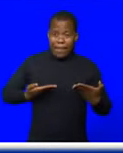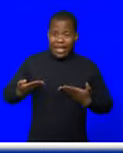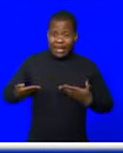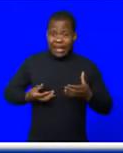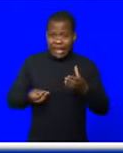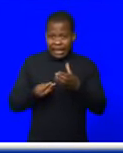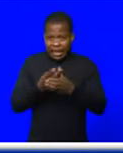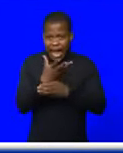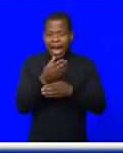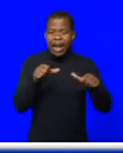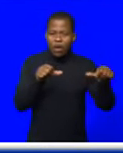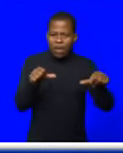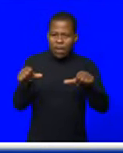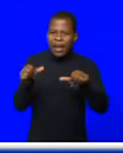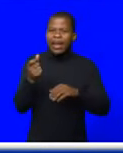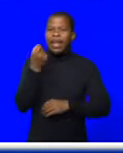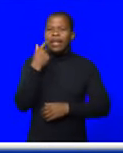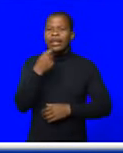sisuse lesidingo se-hearing.